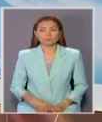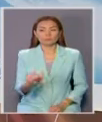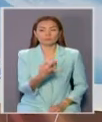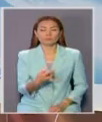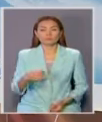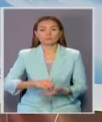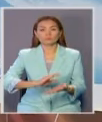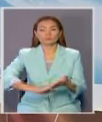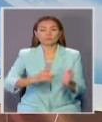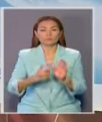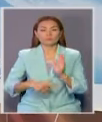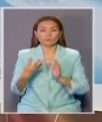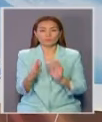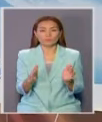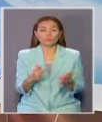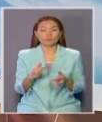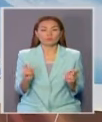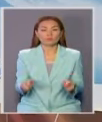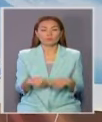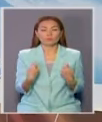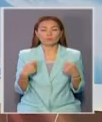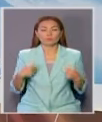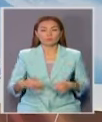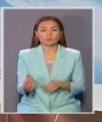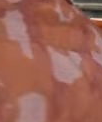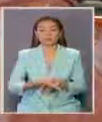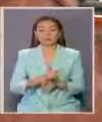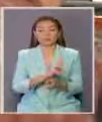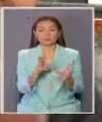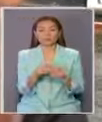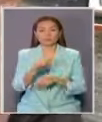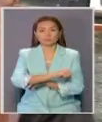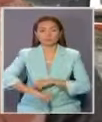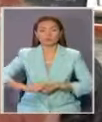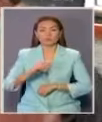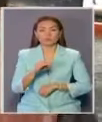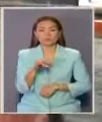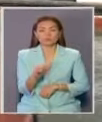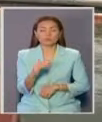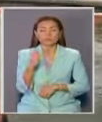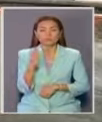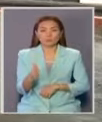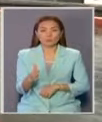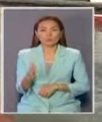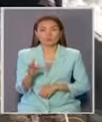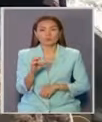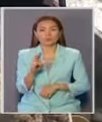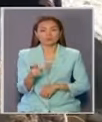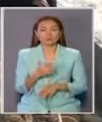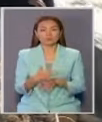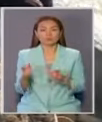В регионе зарегистрировано 74 факта нарушения правил рыболовства. На территории Атырауской области проводится осенний